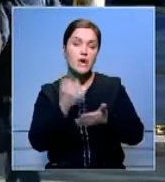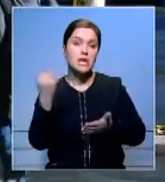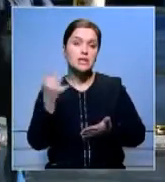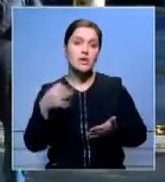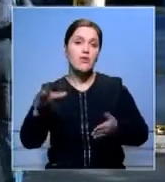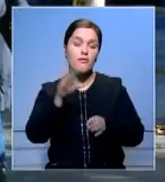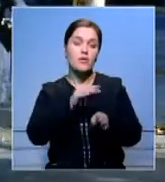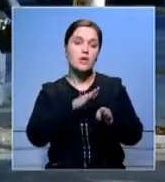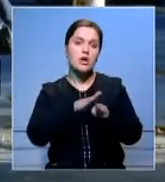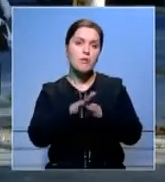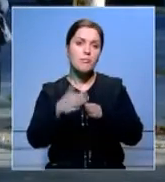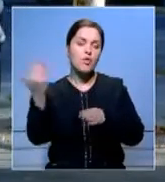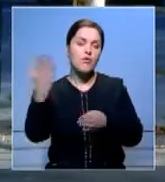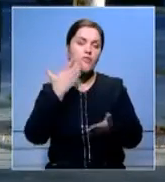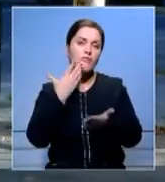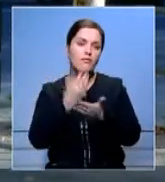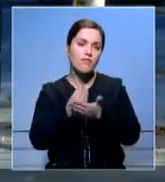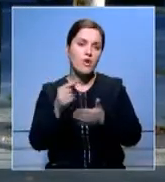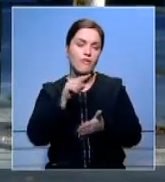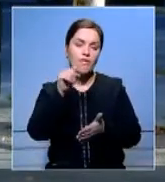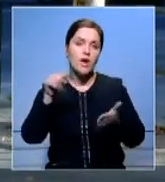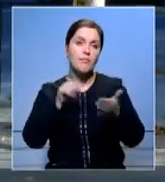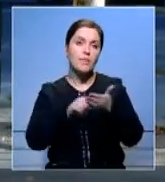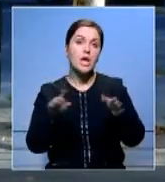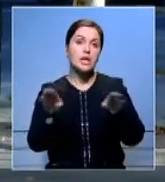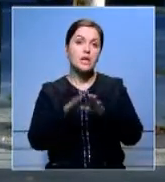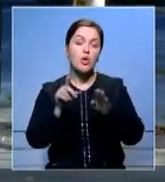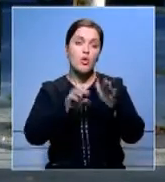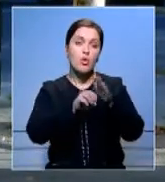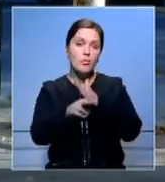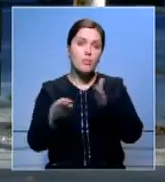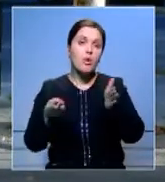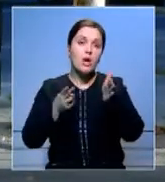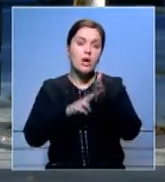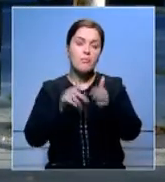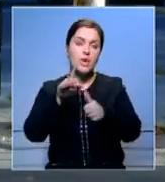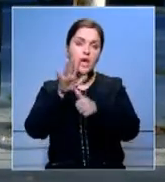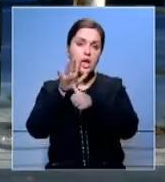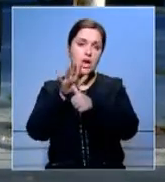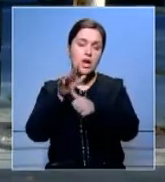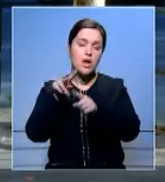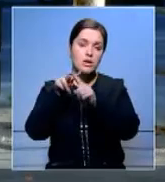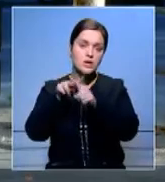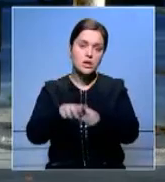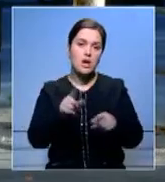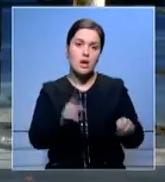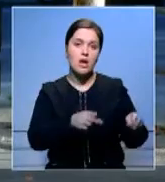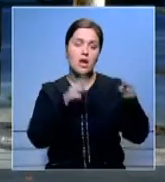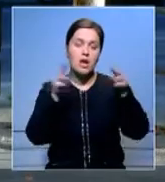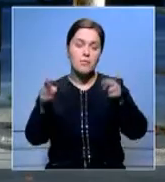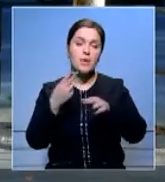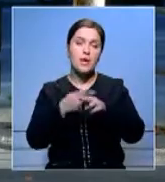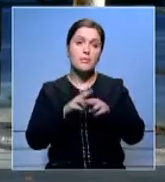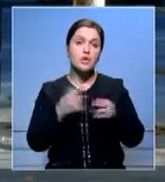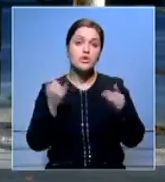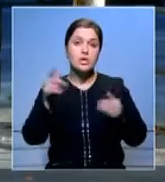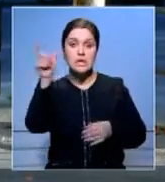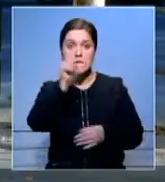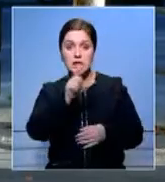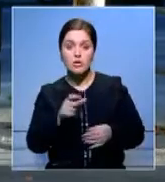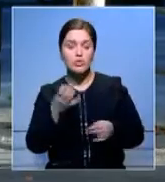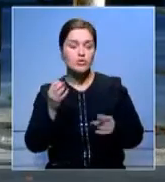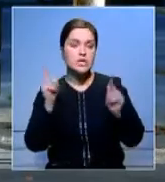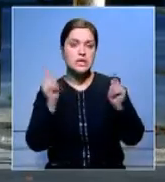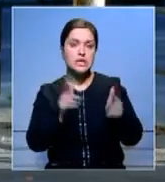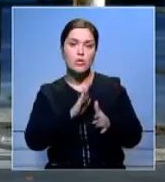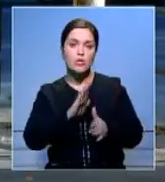во всех болезненных для Европы вопросах, таких как мигранты. Второстепенная роль в Евросоюзе Рим сегодня уже не